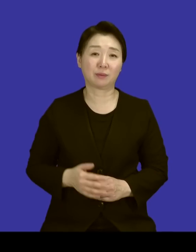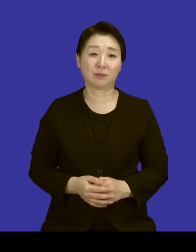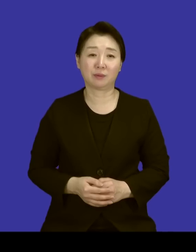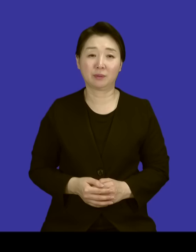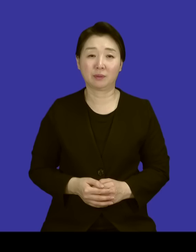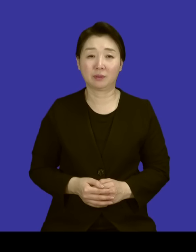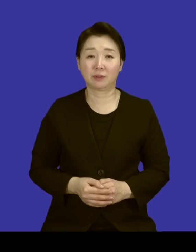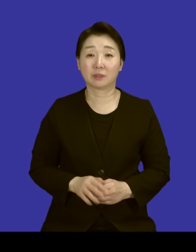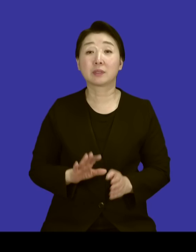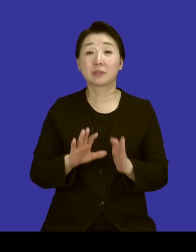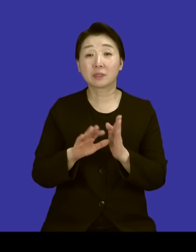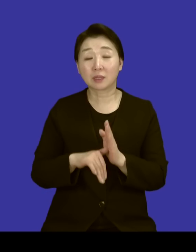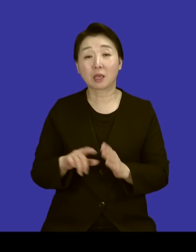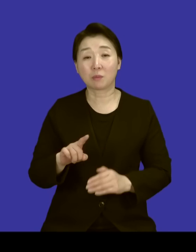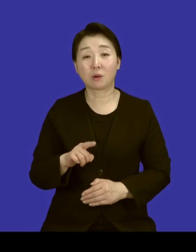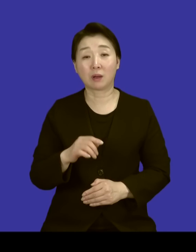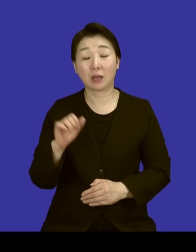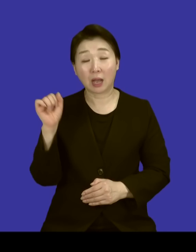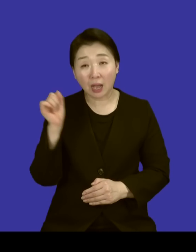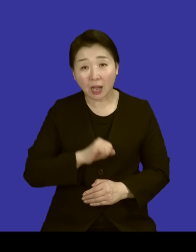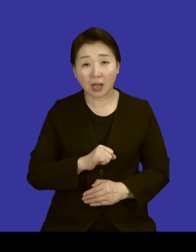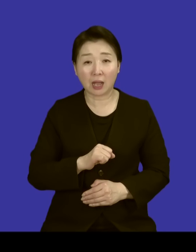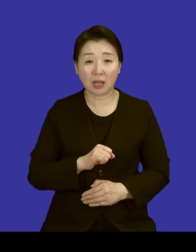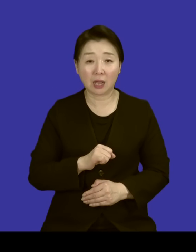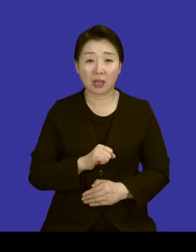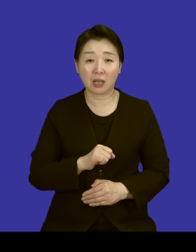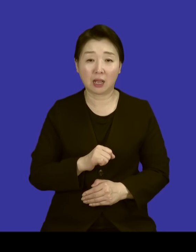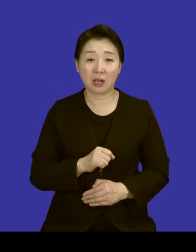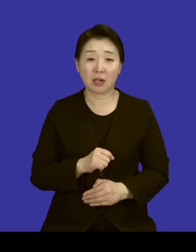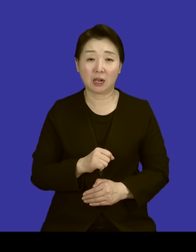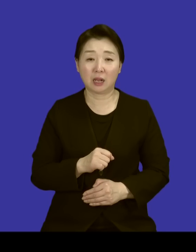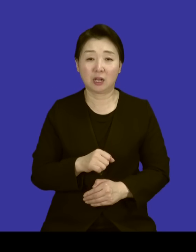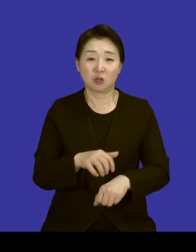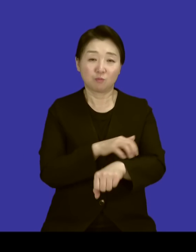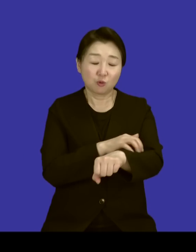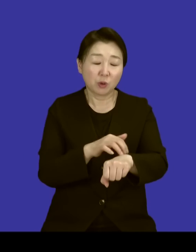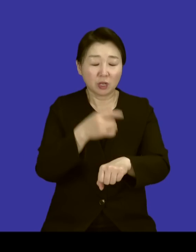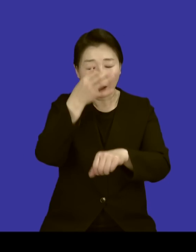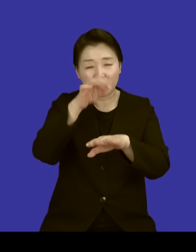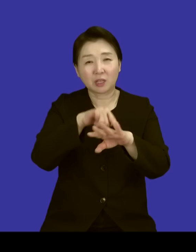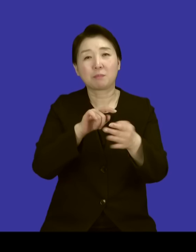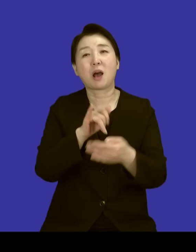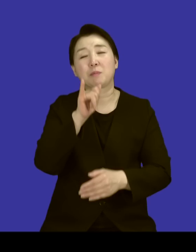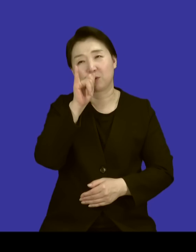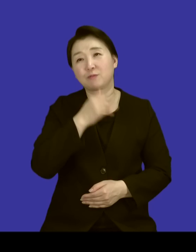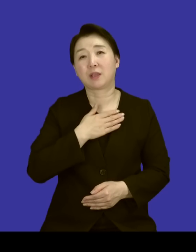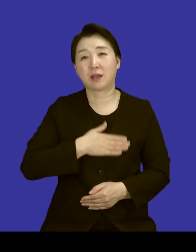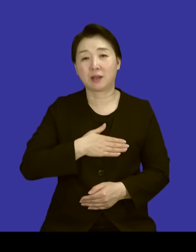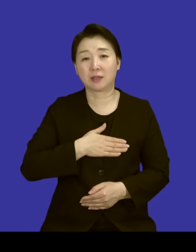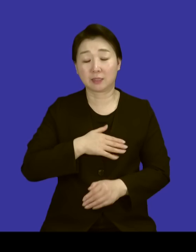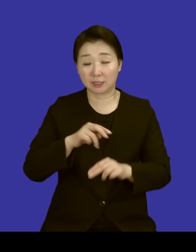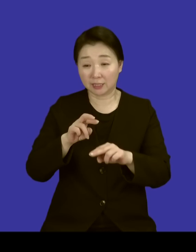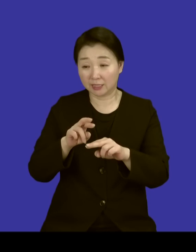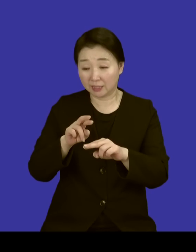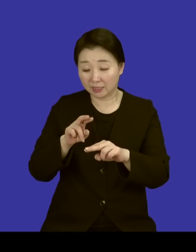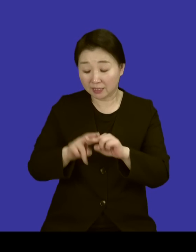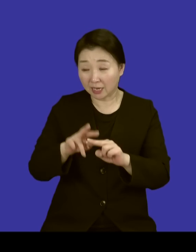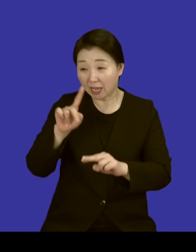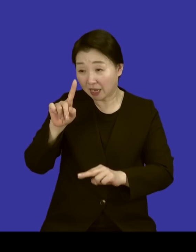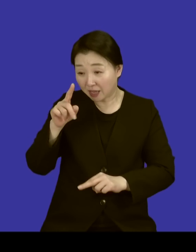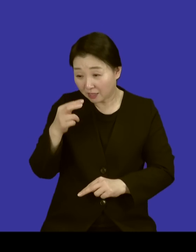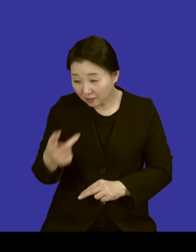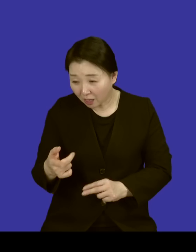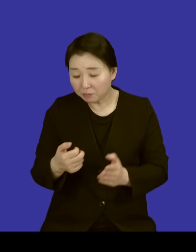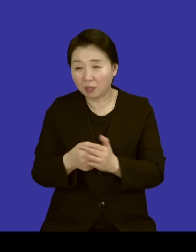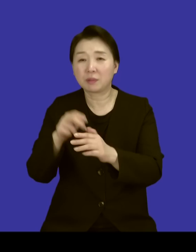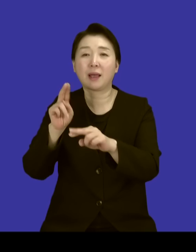아이고. 그래서 제가 그때 이분들이 불편한 마음과 미안한 마음을 갖고 오시는구나. 근데 자리가 하나밖에 없으니까